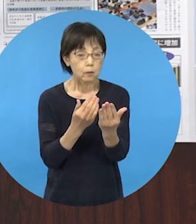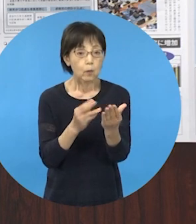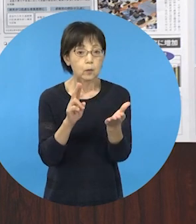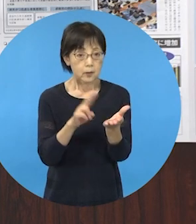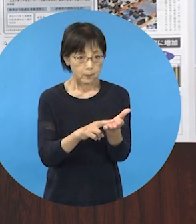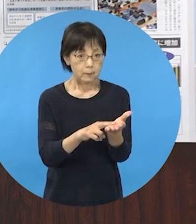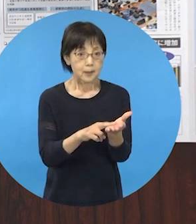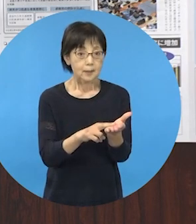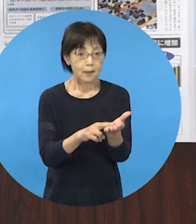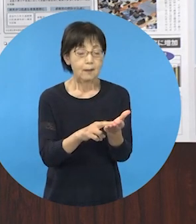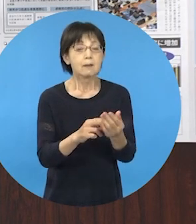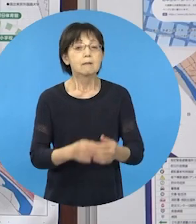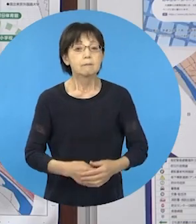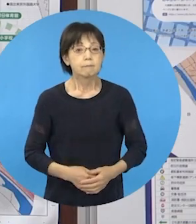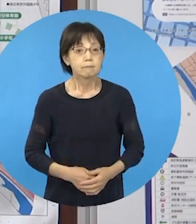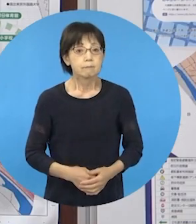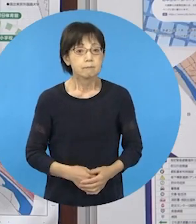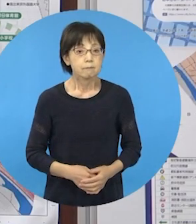を定めました。